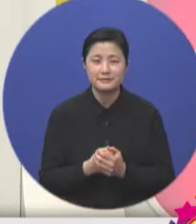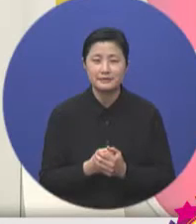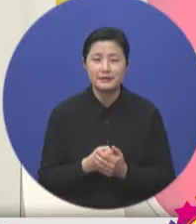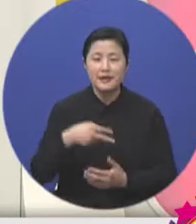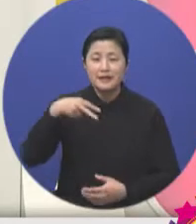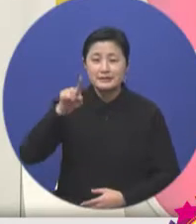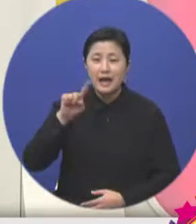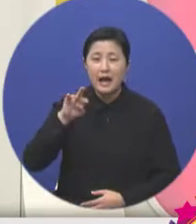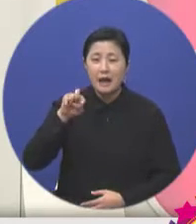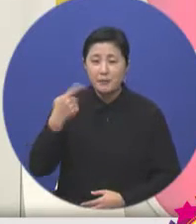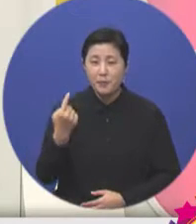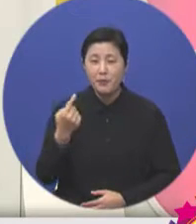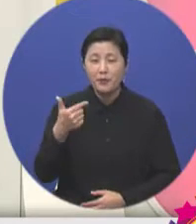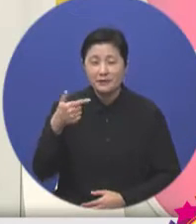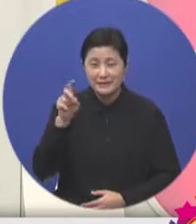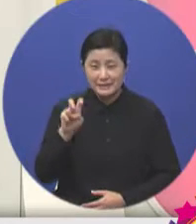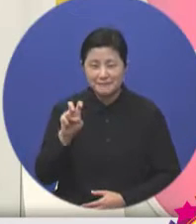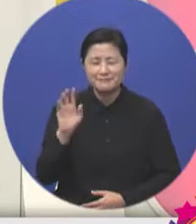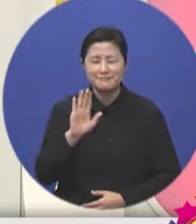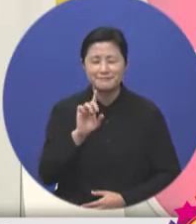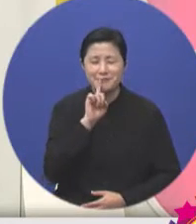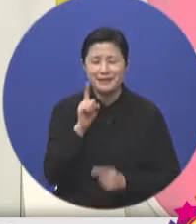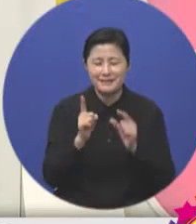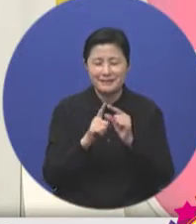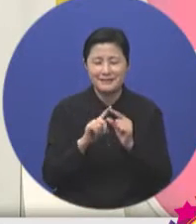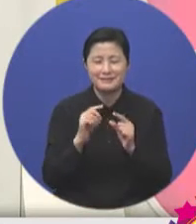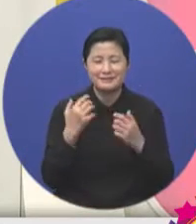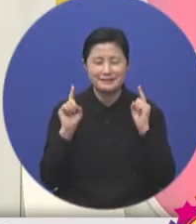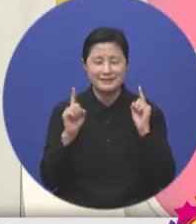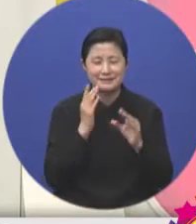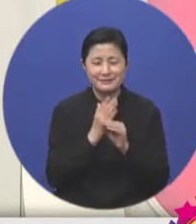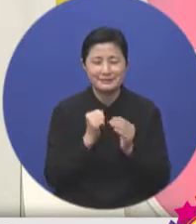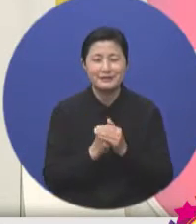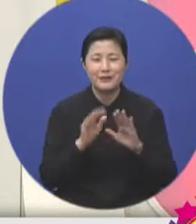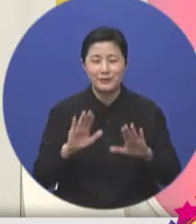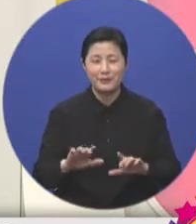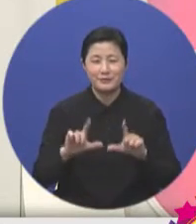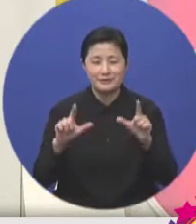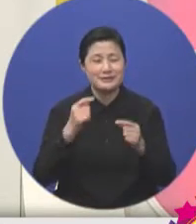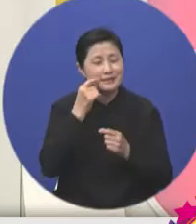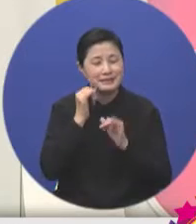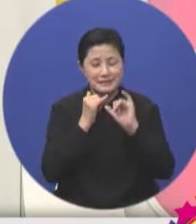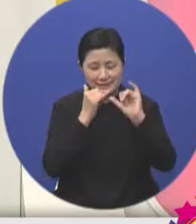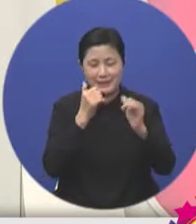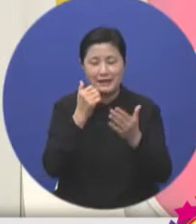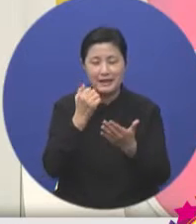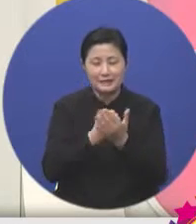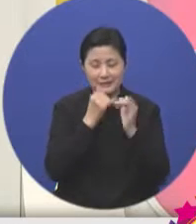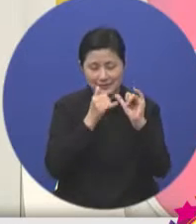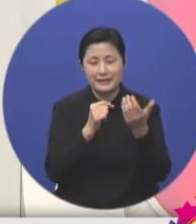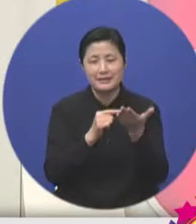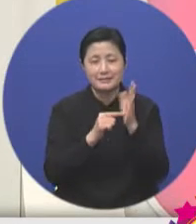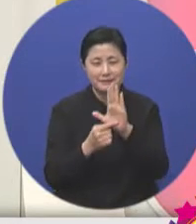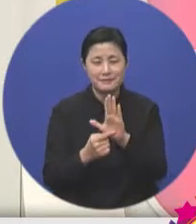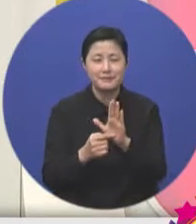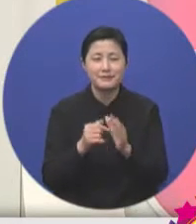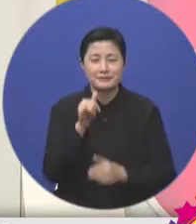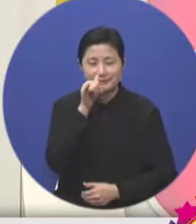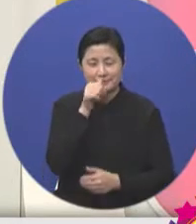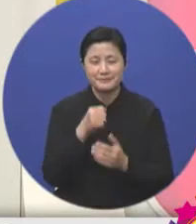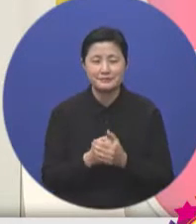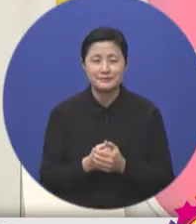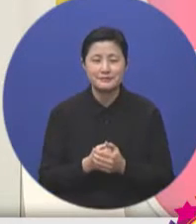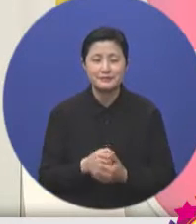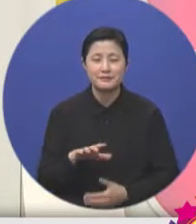3, 5번님. 3번이요, 이상한. 네, 축하드립니다. 네. 자, 이제는 오늘은요, 또 인기상, 아차상, 장원 또 발표가 남아있는데요.